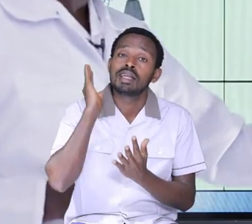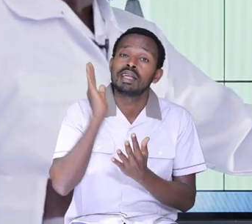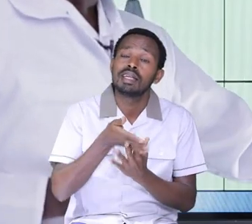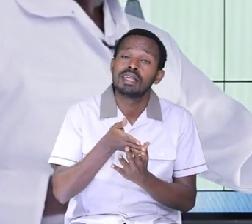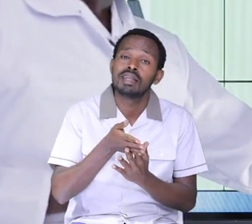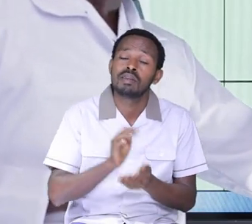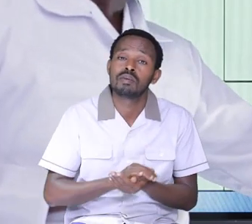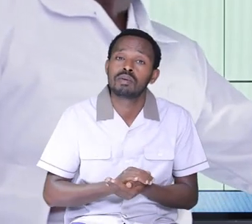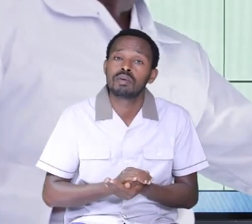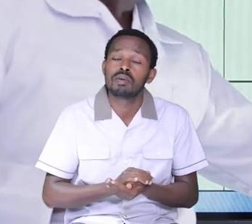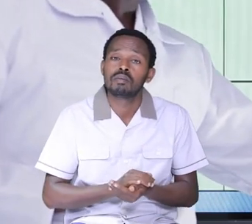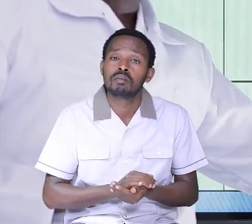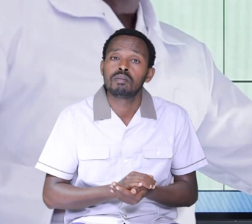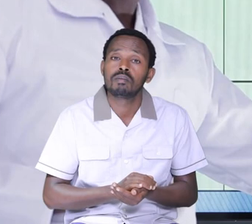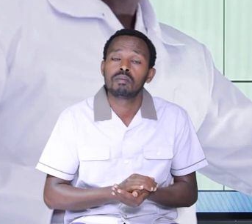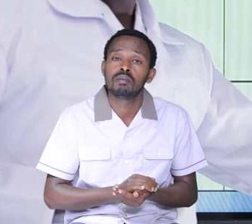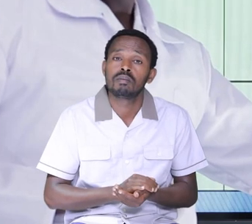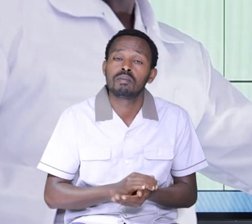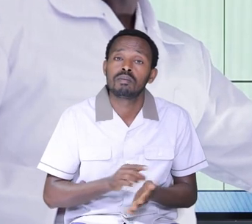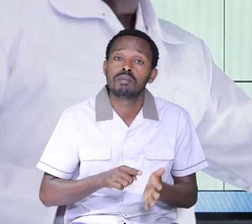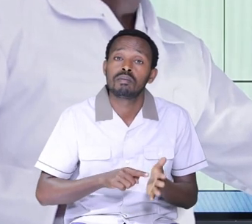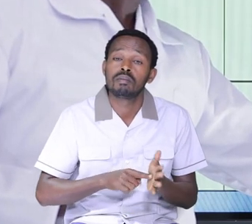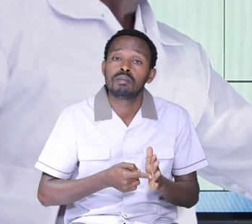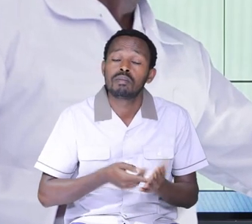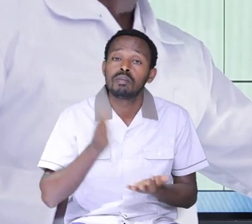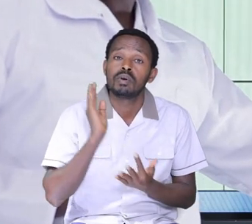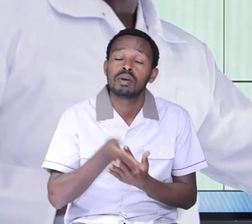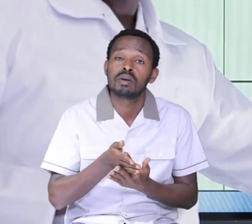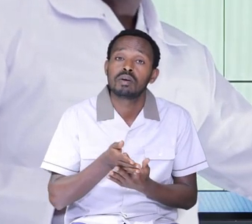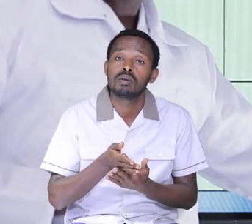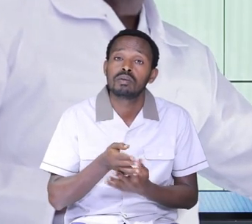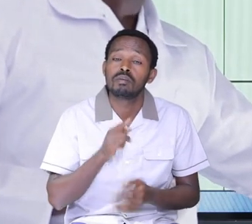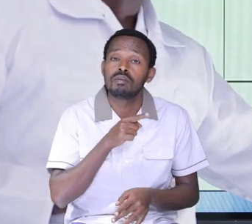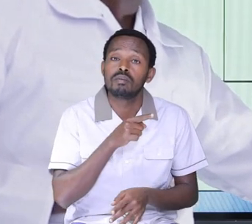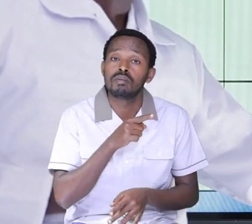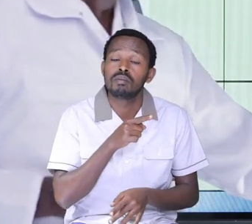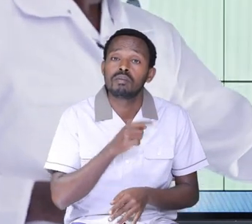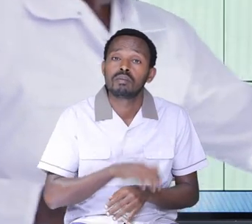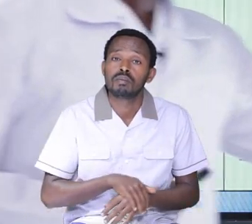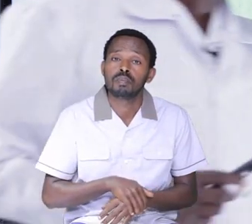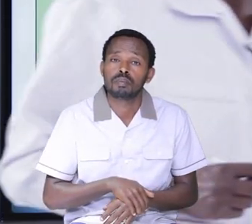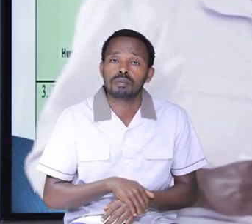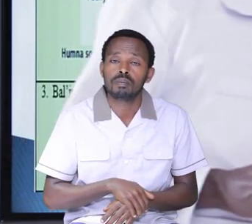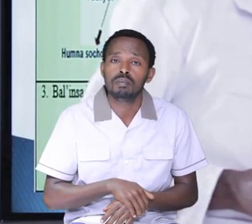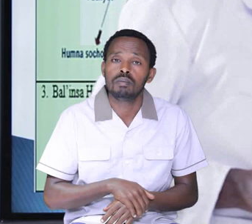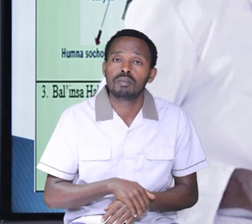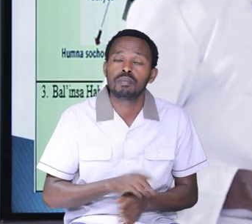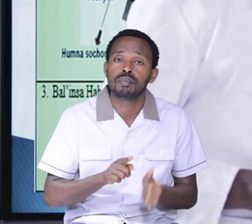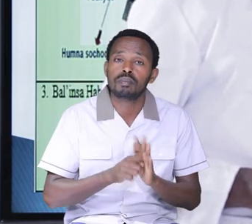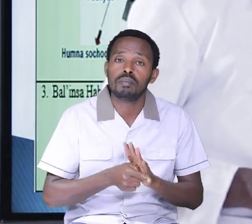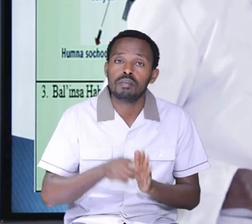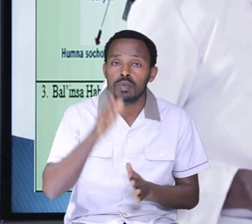fayyadamnu yommuu ta'u iddoo kanatti kun mallattoo qottoo kan bakka buutu yookaan immoo fakkii qottoo kan bakka buutu yommuu ta'u fakkeenyi kun